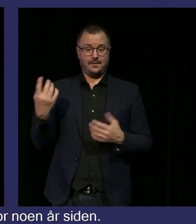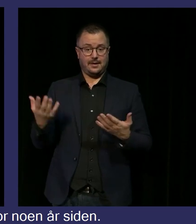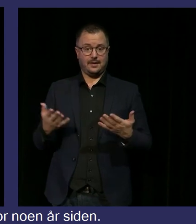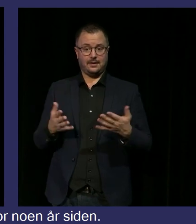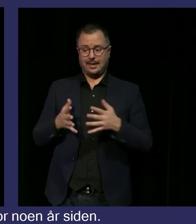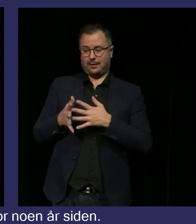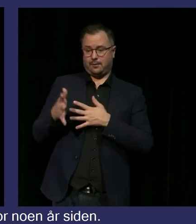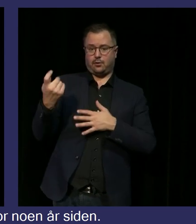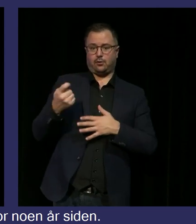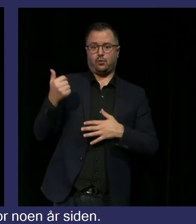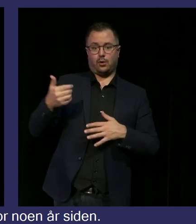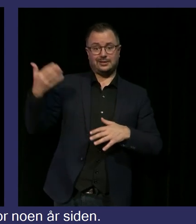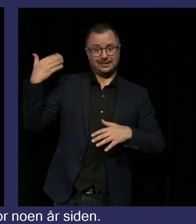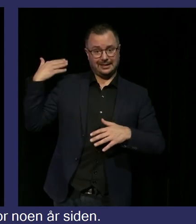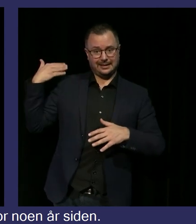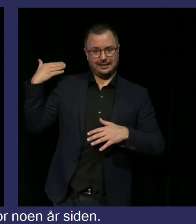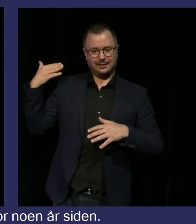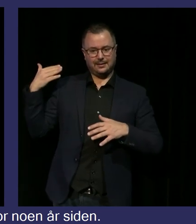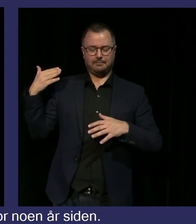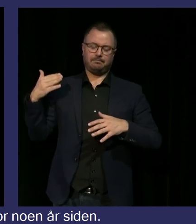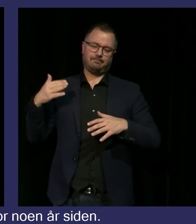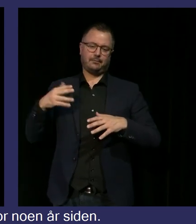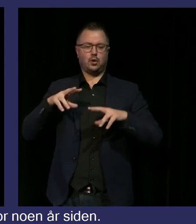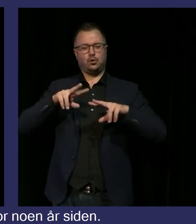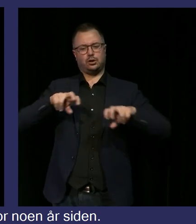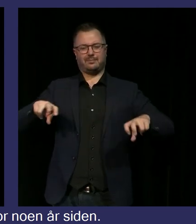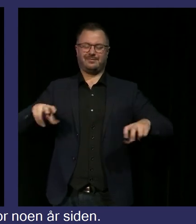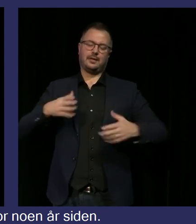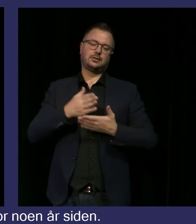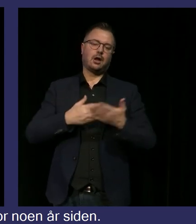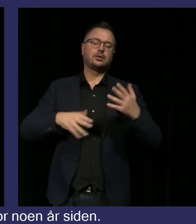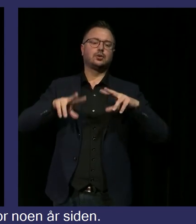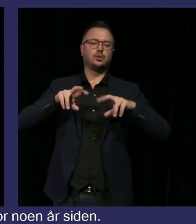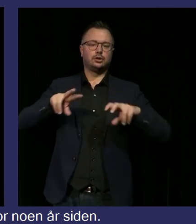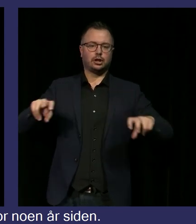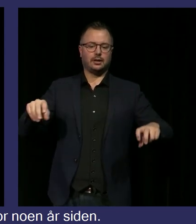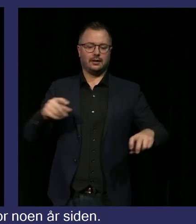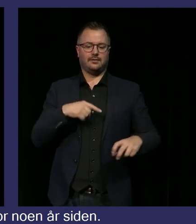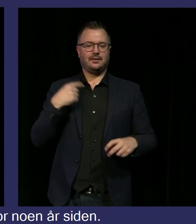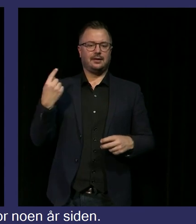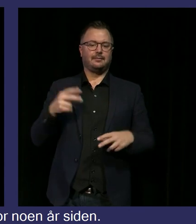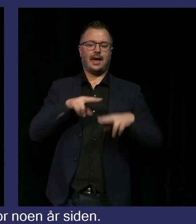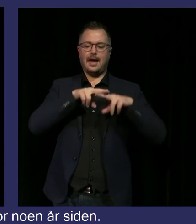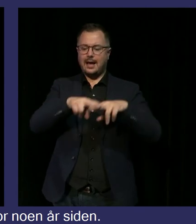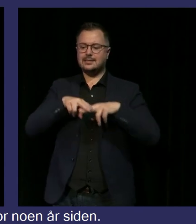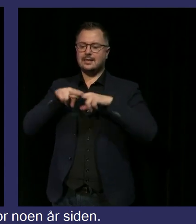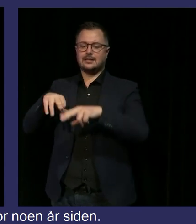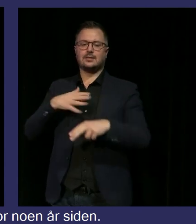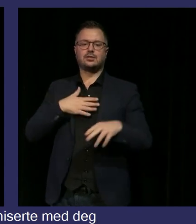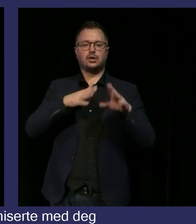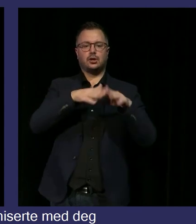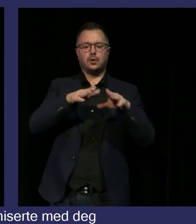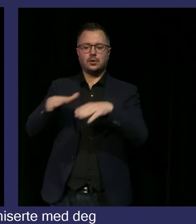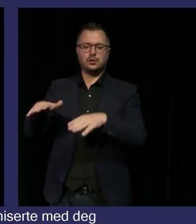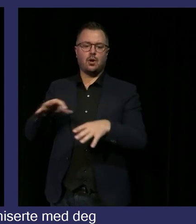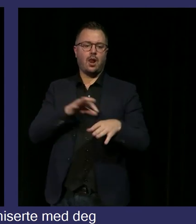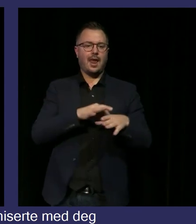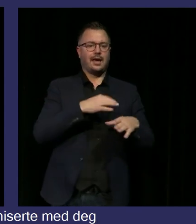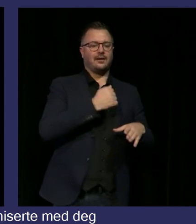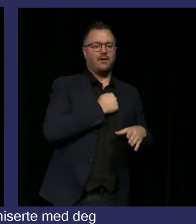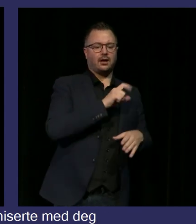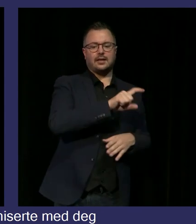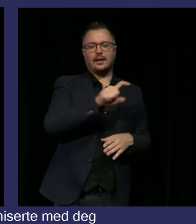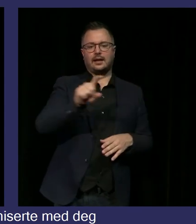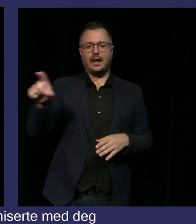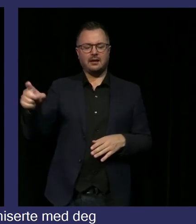for noen år siden en sånn undersøkelse. Vi reiste rundt på sykehus og på fastlegekontoret for å se